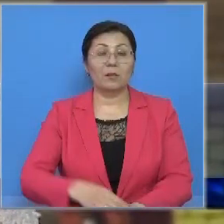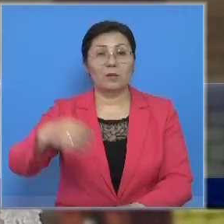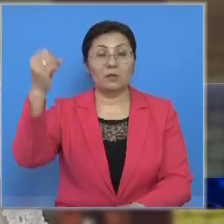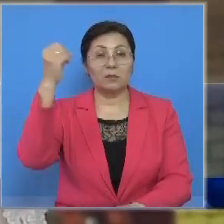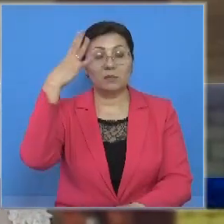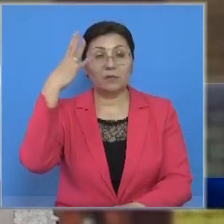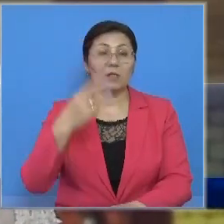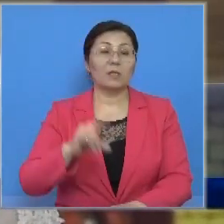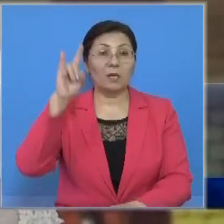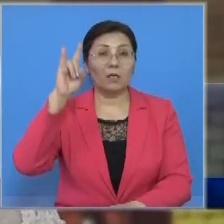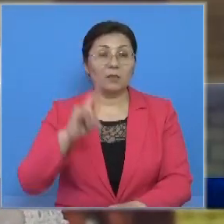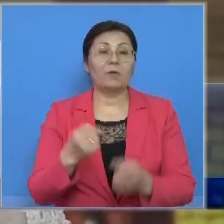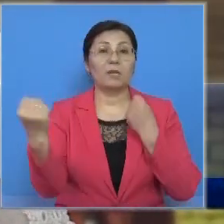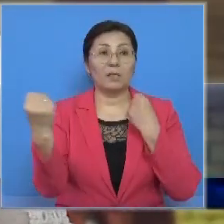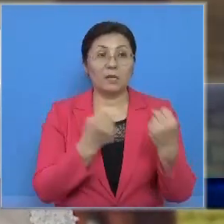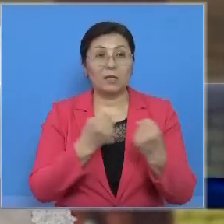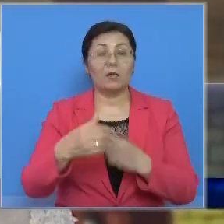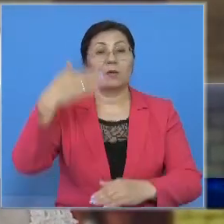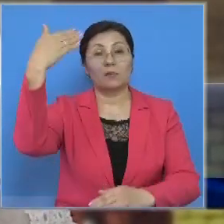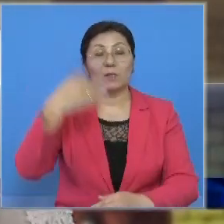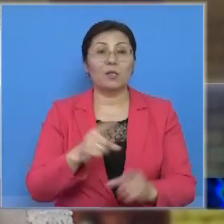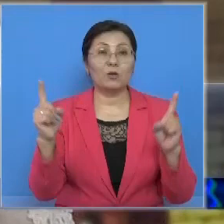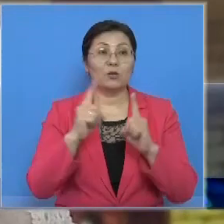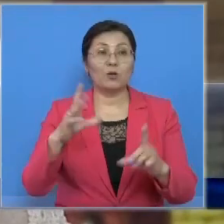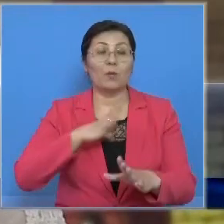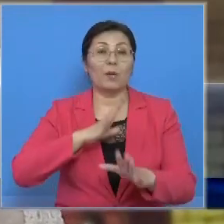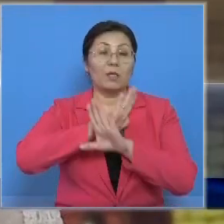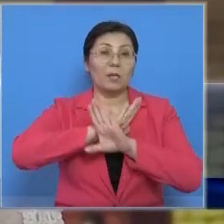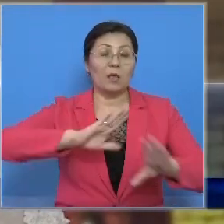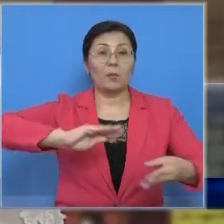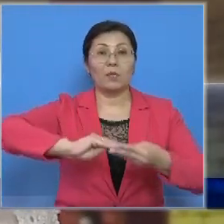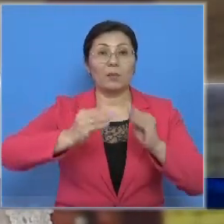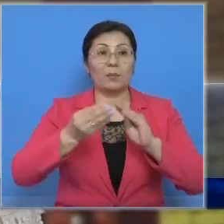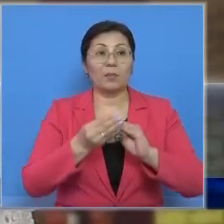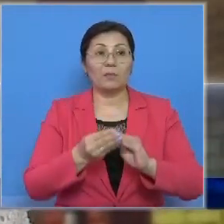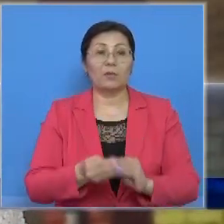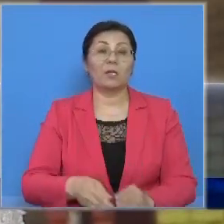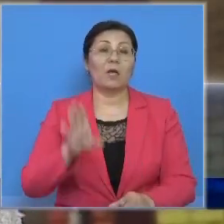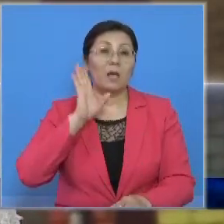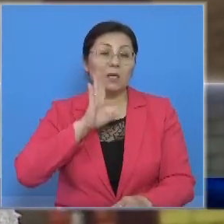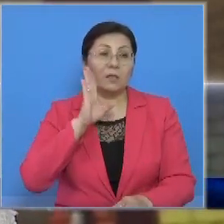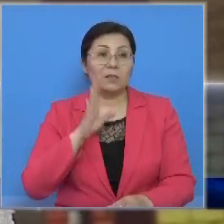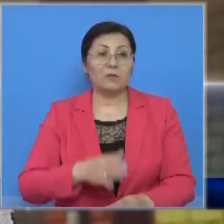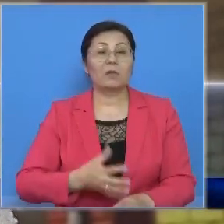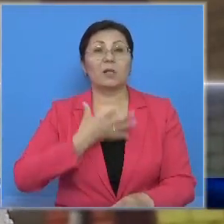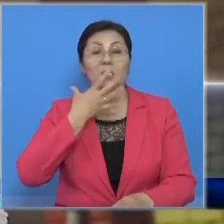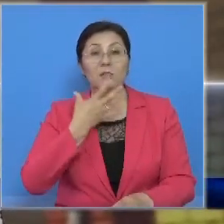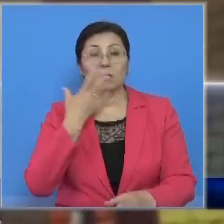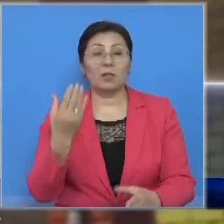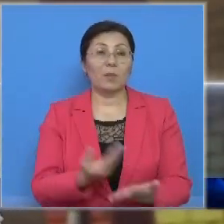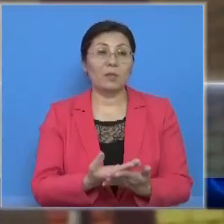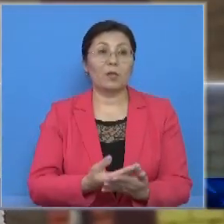светлых окон и крепких стен, чтобы не было проблем ни с водой, ни с отоплением.